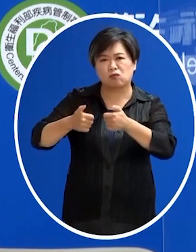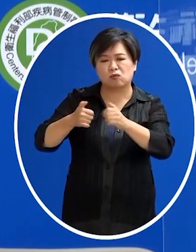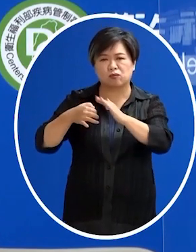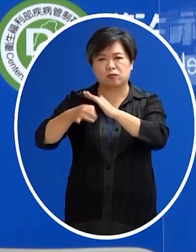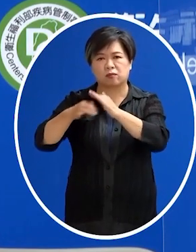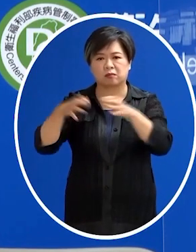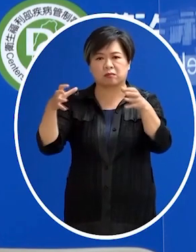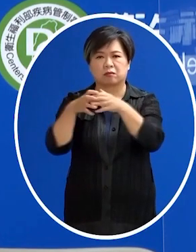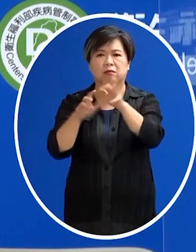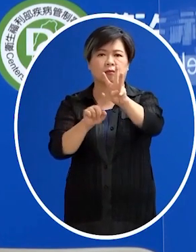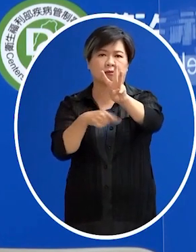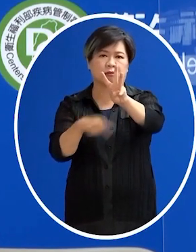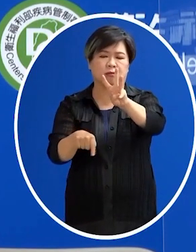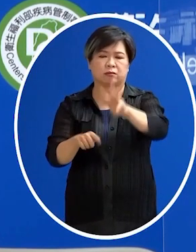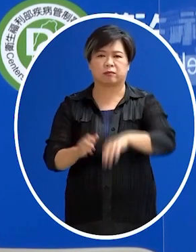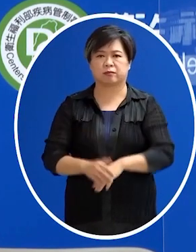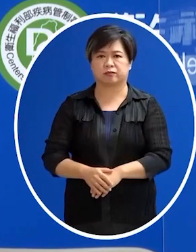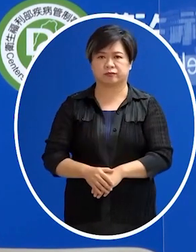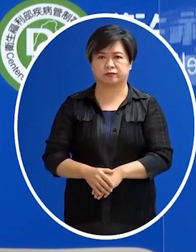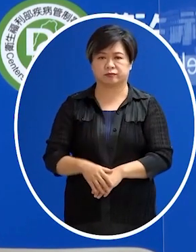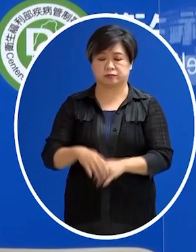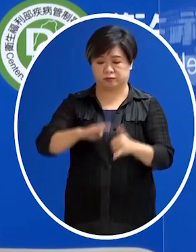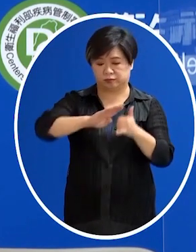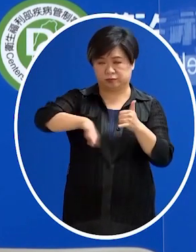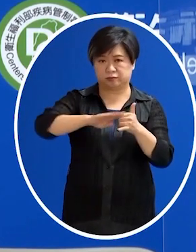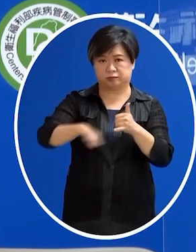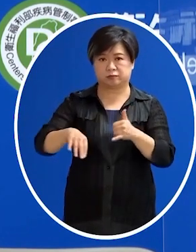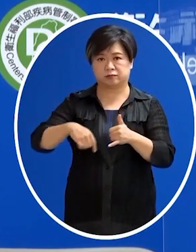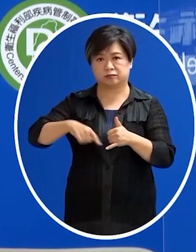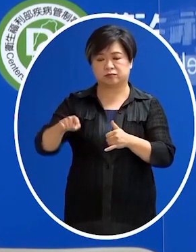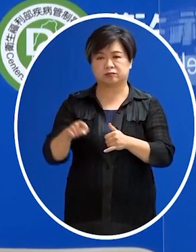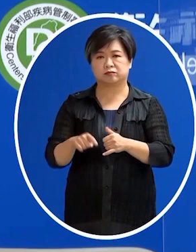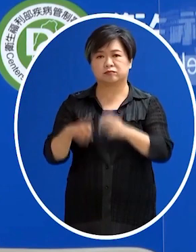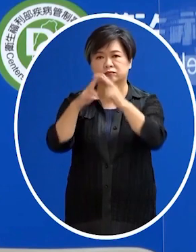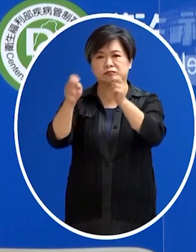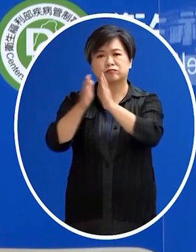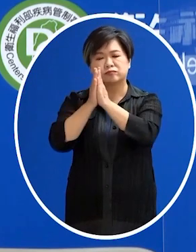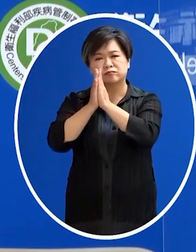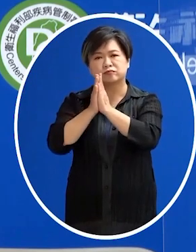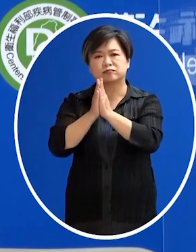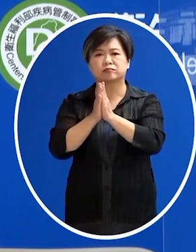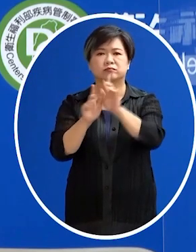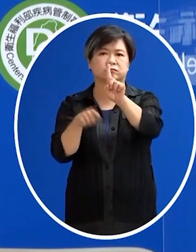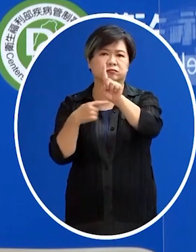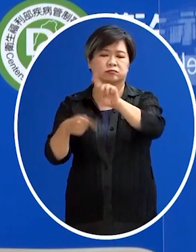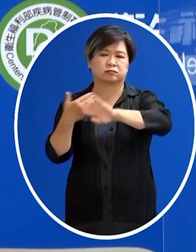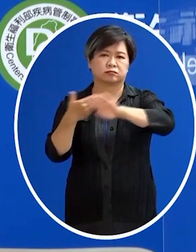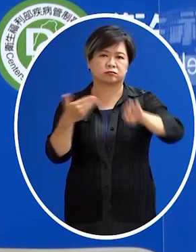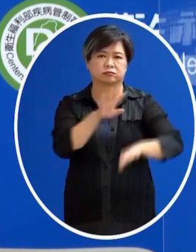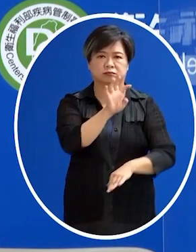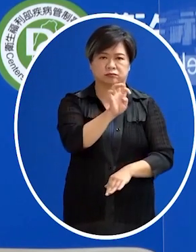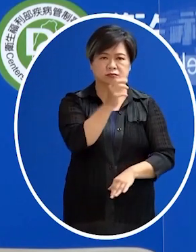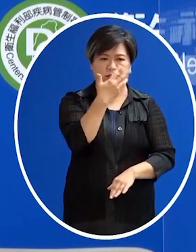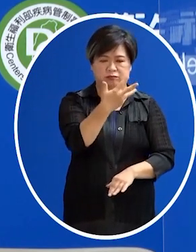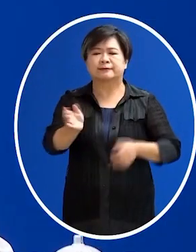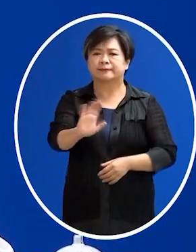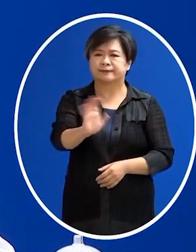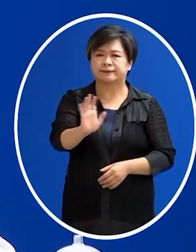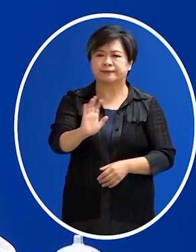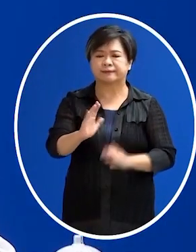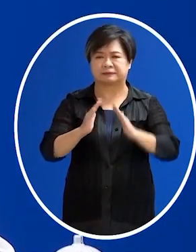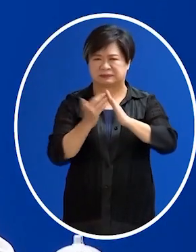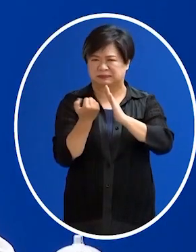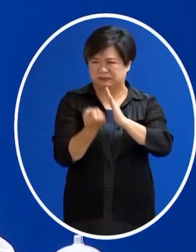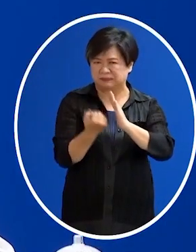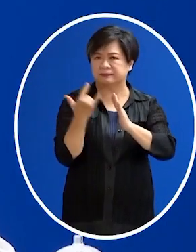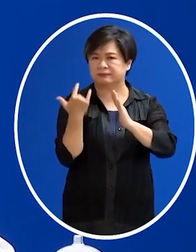有3例，那南部进香团的有1例。那剩下还有48例在医调中。